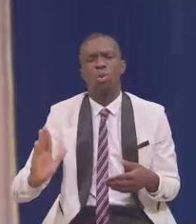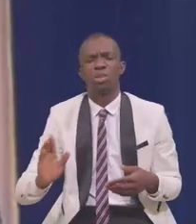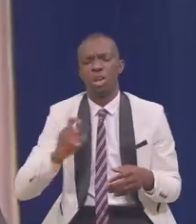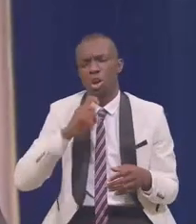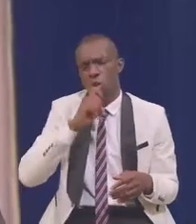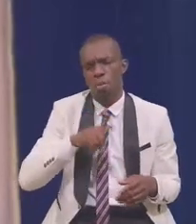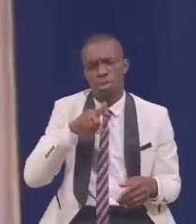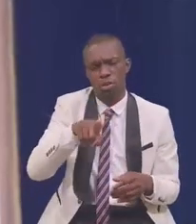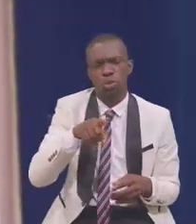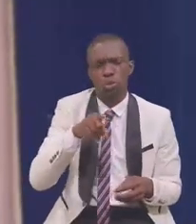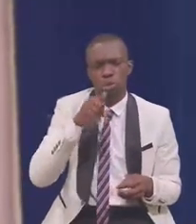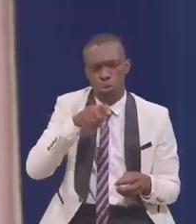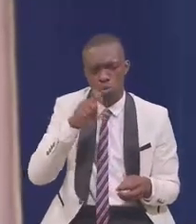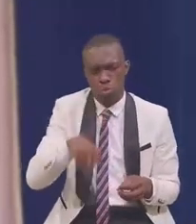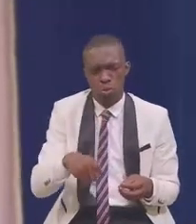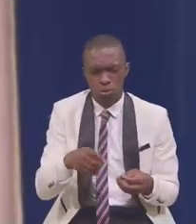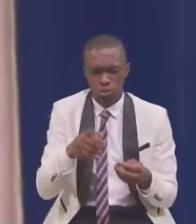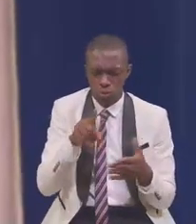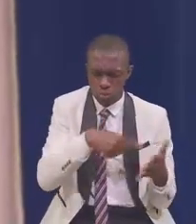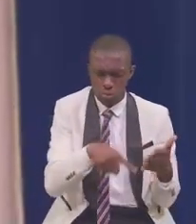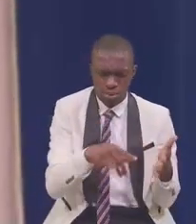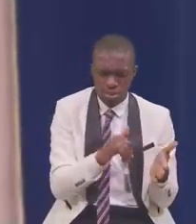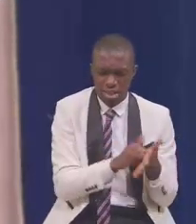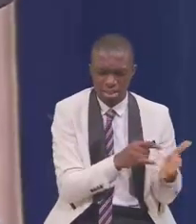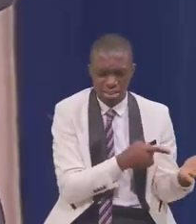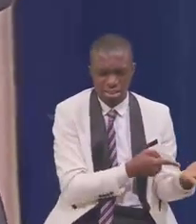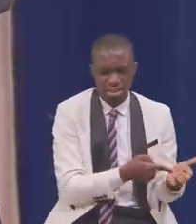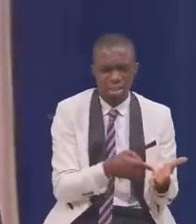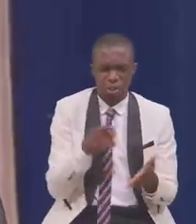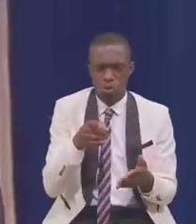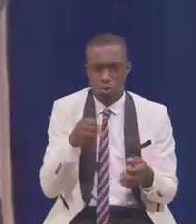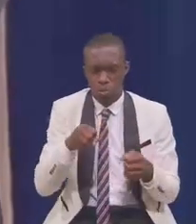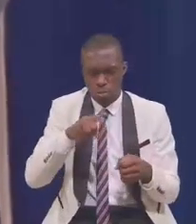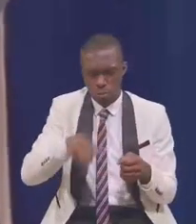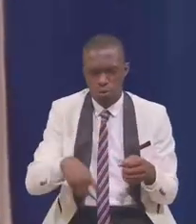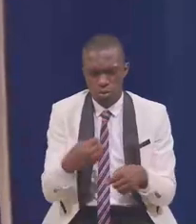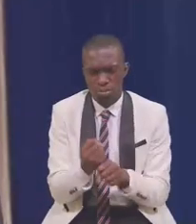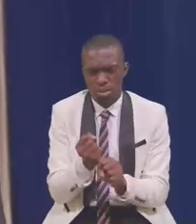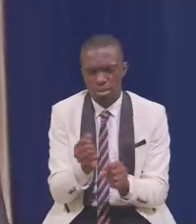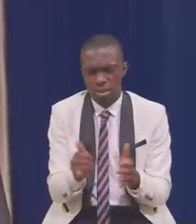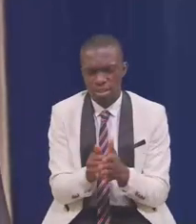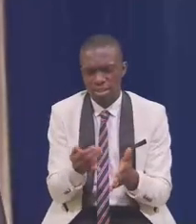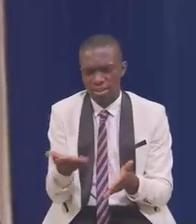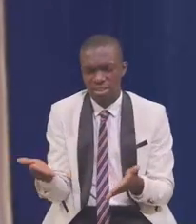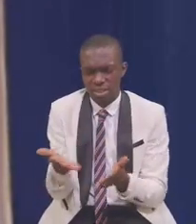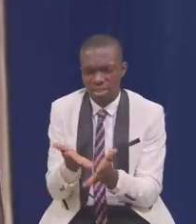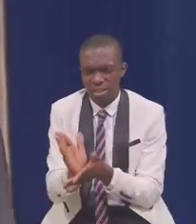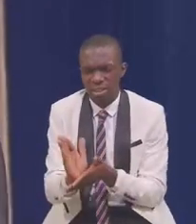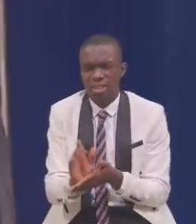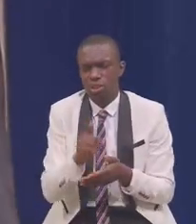dois corriger ceci. Je dois faire ceci en bon état. Je dois changer cela. Alors, tu fais tout cela